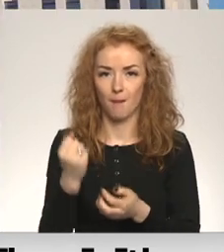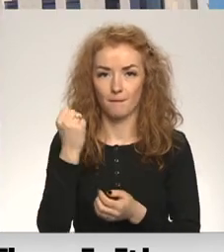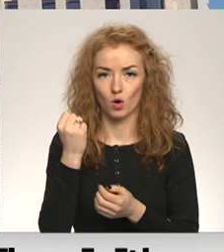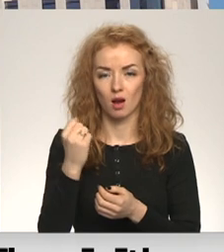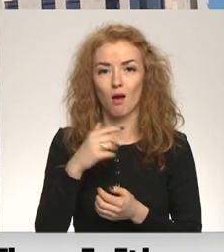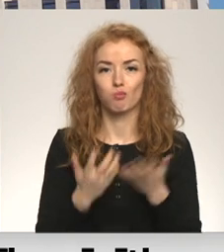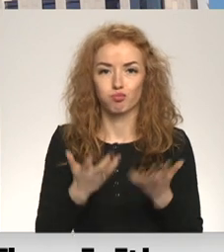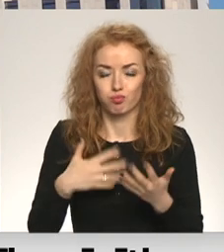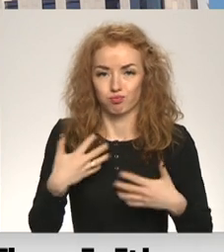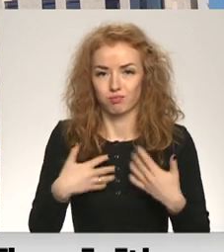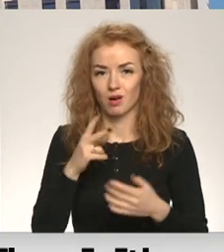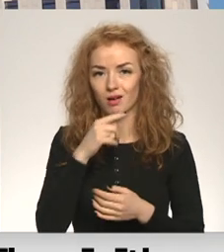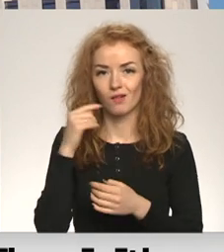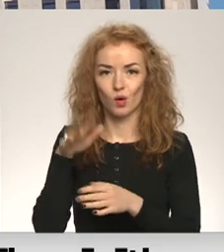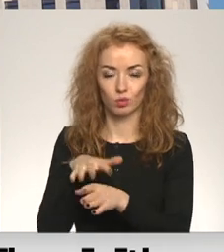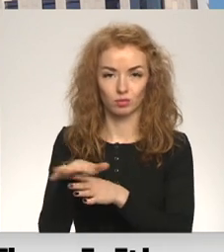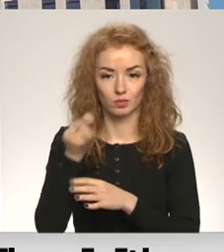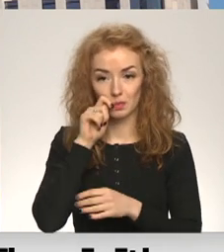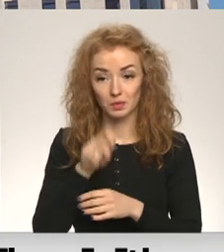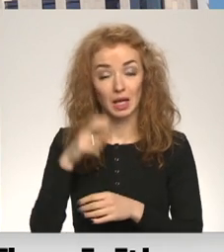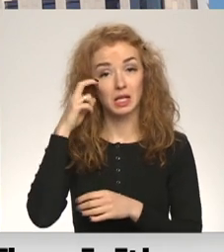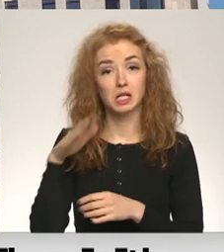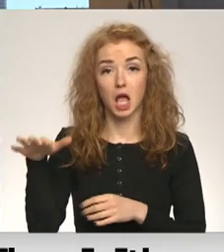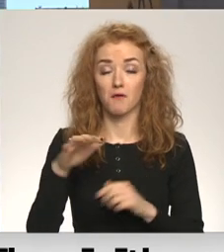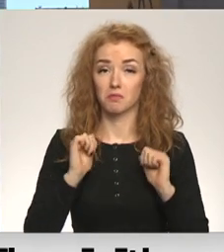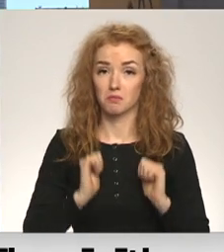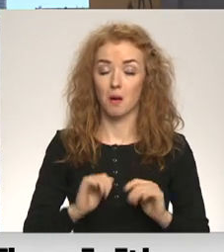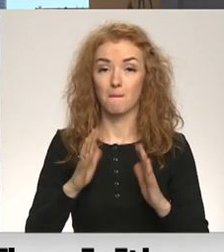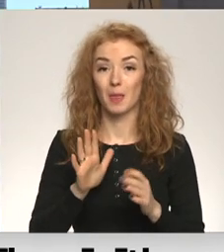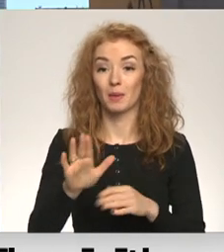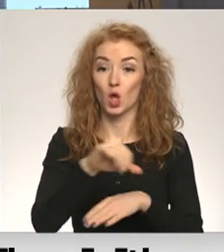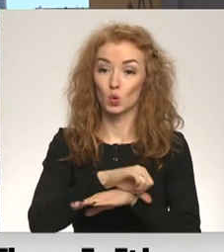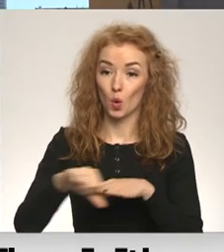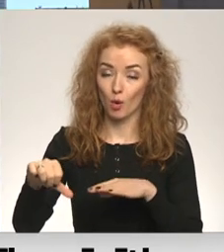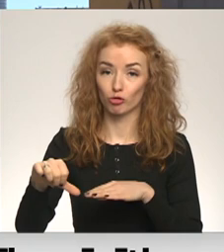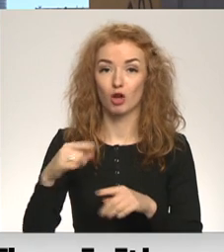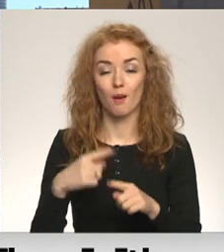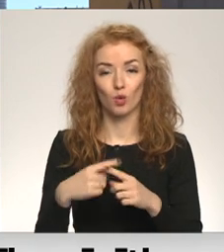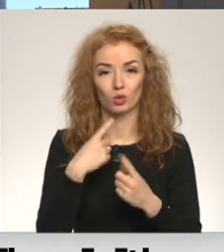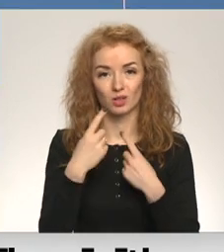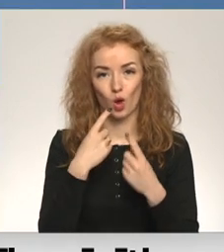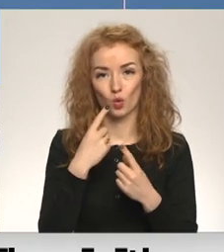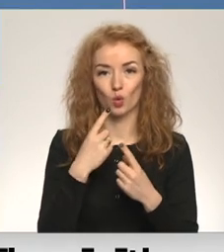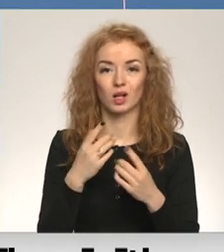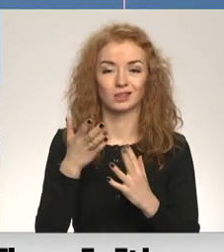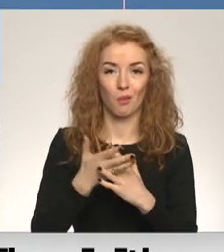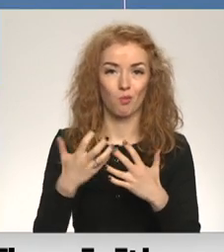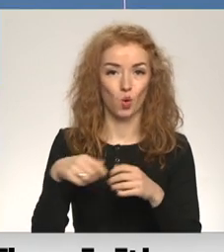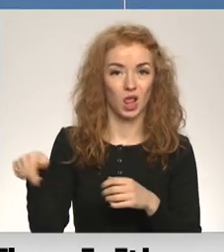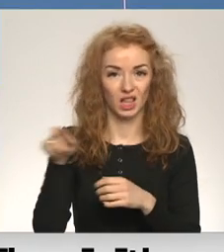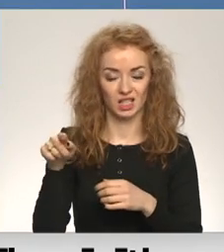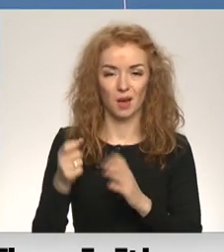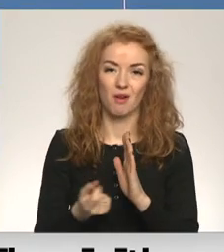Ukrainā. Kijevā panika nav jūtama, tomēr notiekošais pie robežām un retorika starptautiskajā arēnā rada